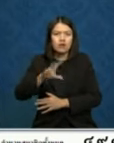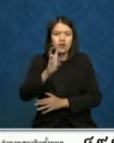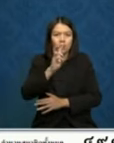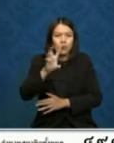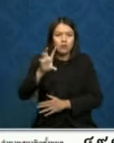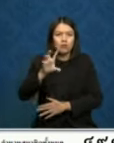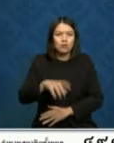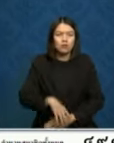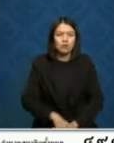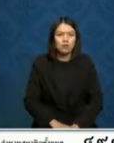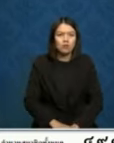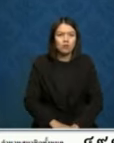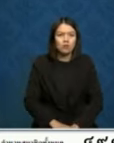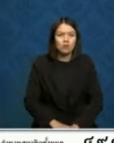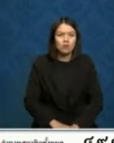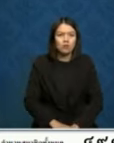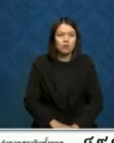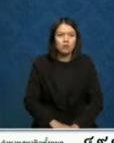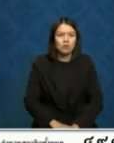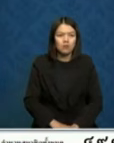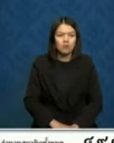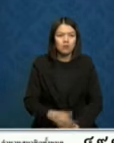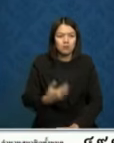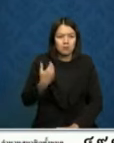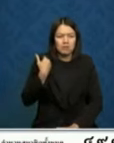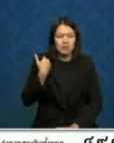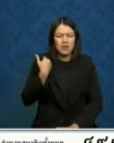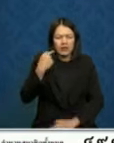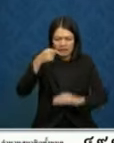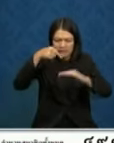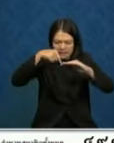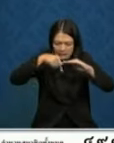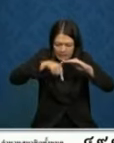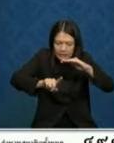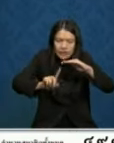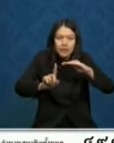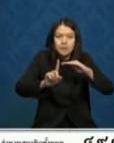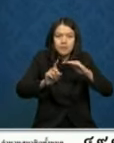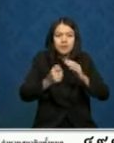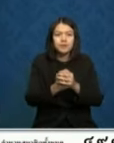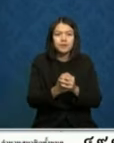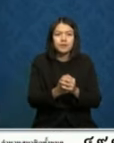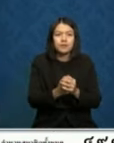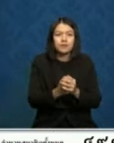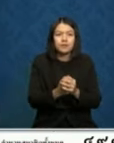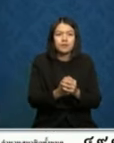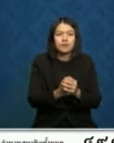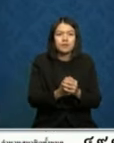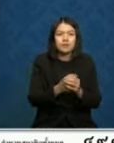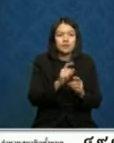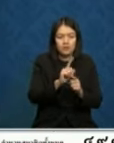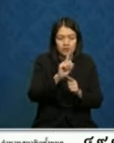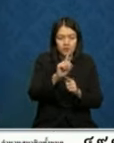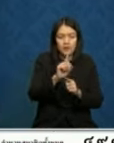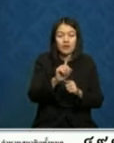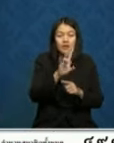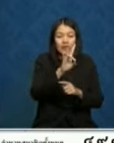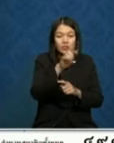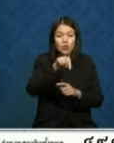1,843,600 บาทยังไม่พอไส้ในมันมีอีกนิดนึงครับผมต้องควานตรงนี้ให้ครบก่อนเพราะว่ามันมีอีกข้อหนึ่งนั่นก็คือข้อ